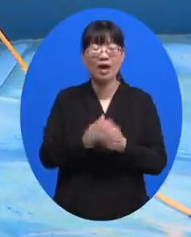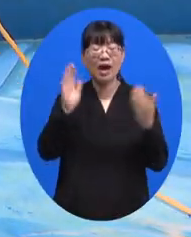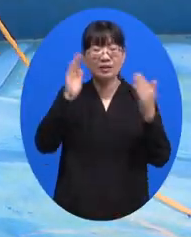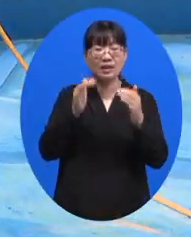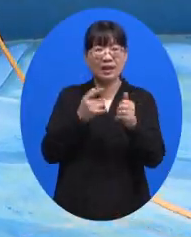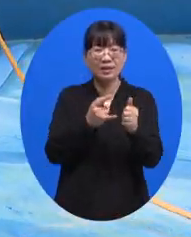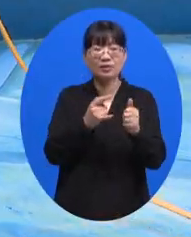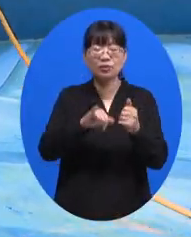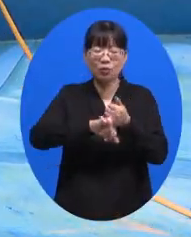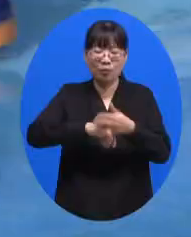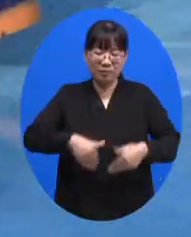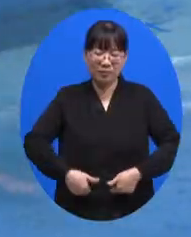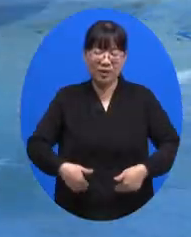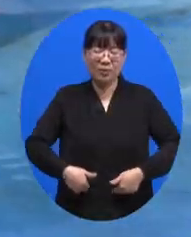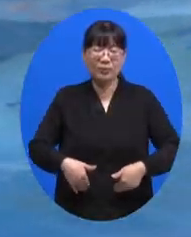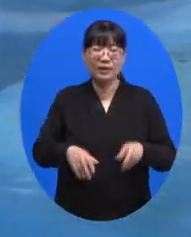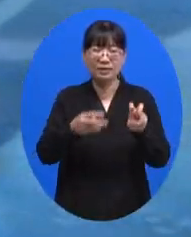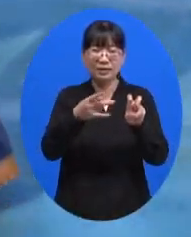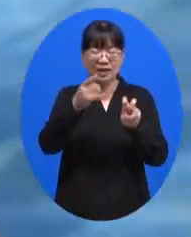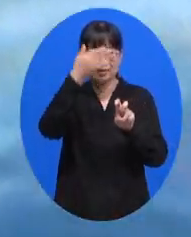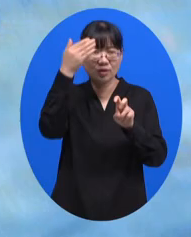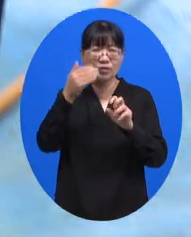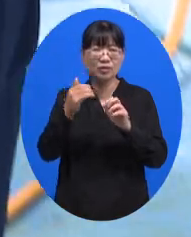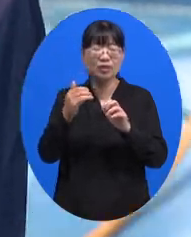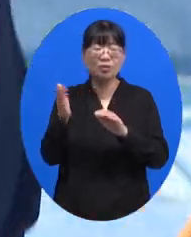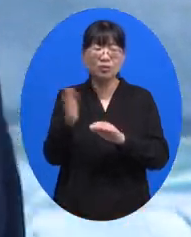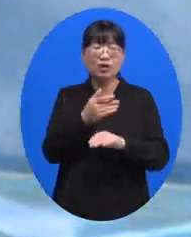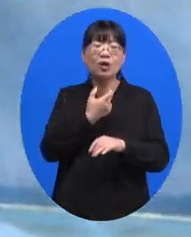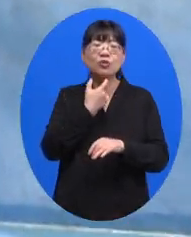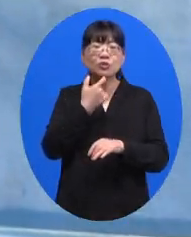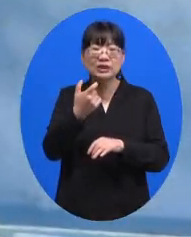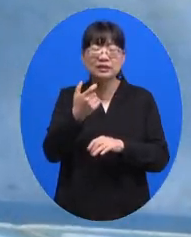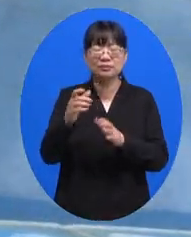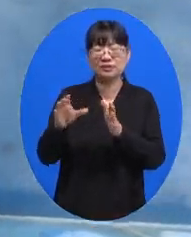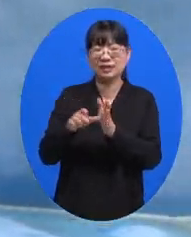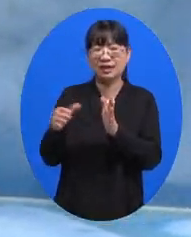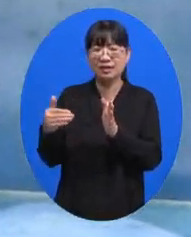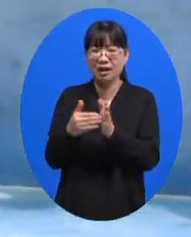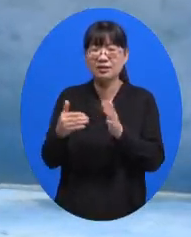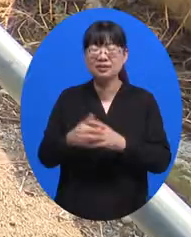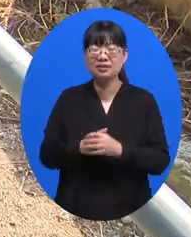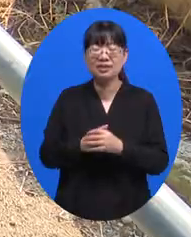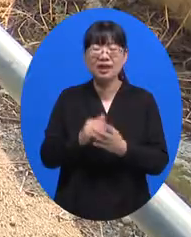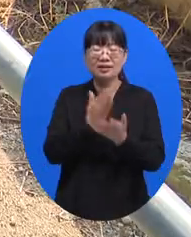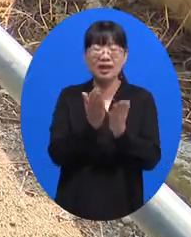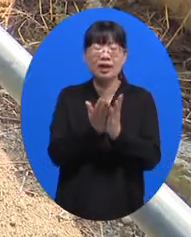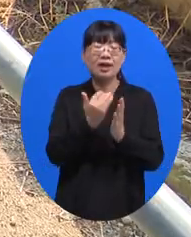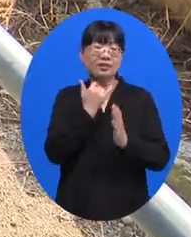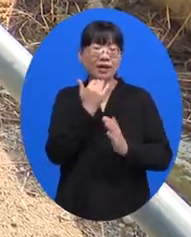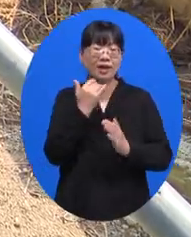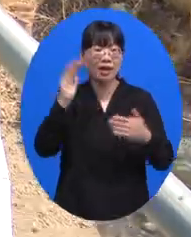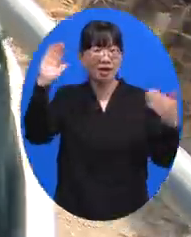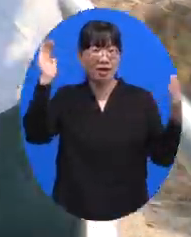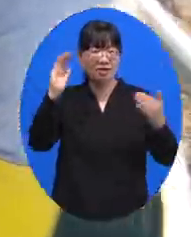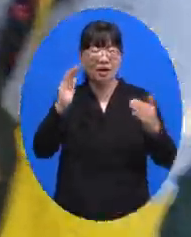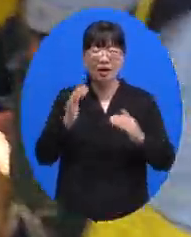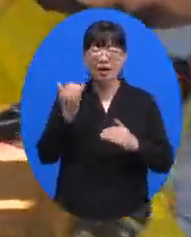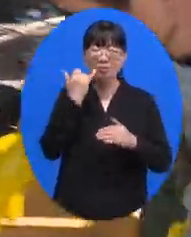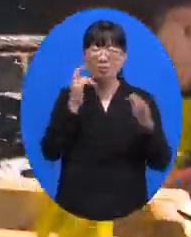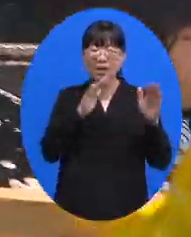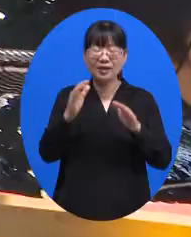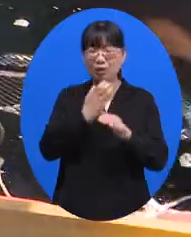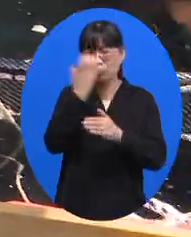없는 강좌입니다. 20대 청년부터 60대까지 다양한 나이대의 학생들이 바다를